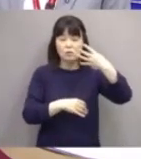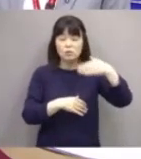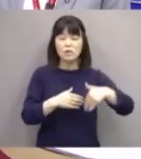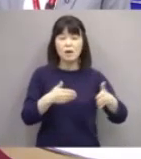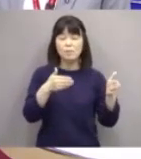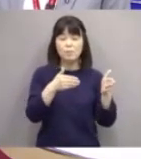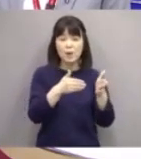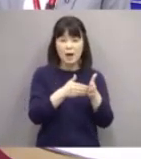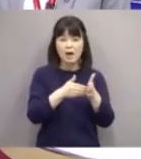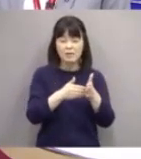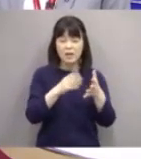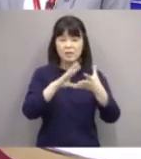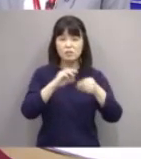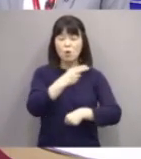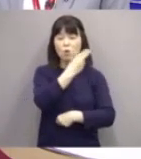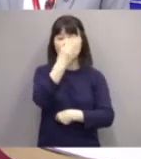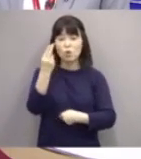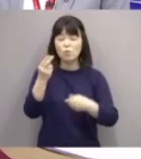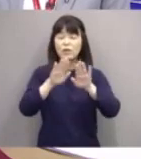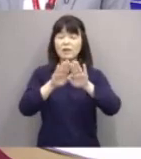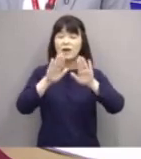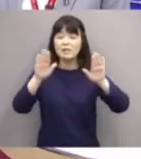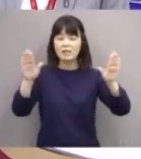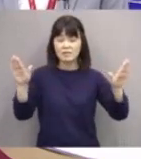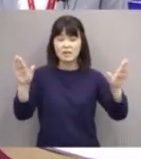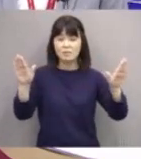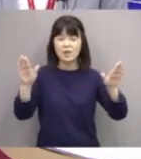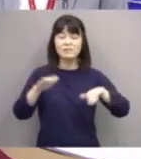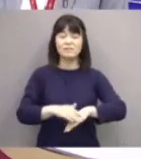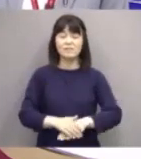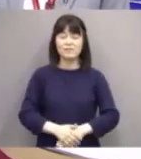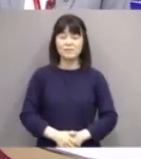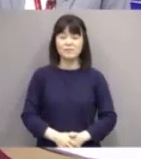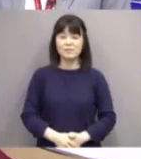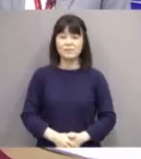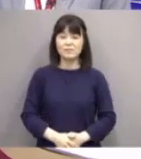ームで行われます。こちらもお楽しみください。